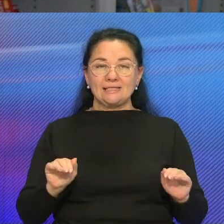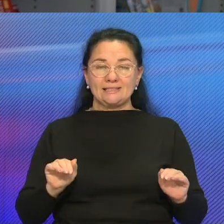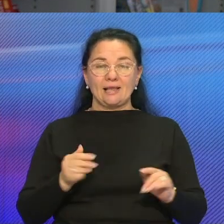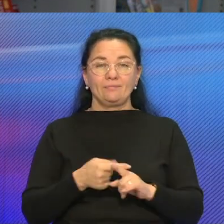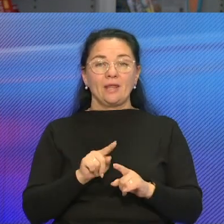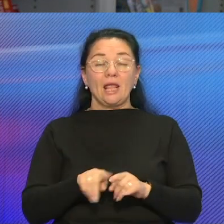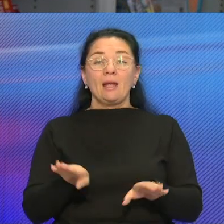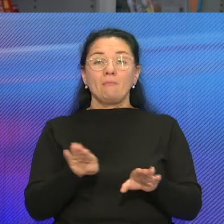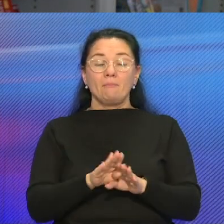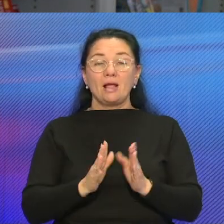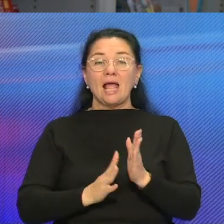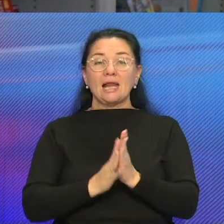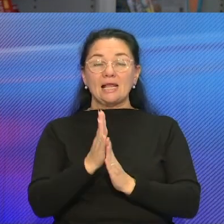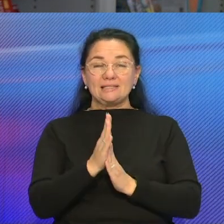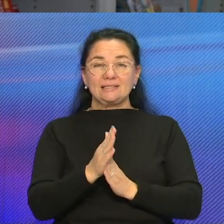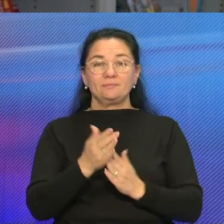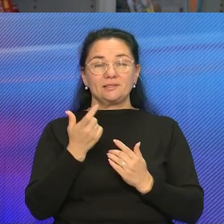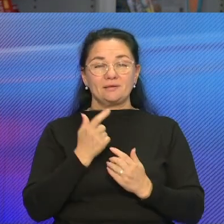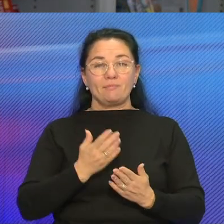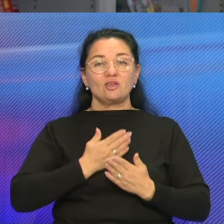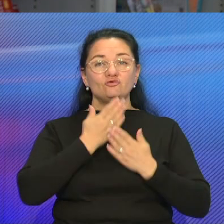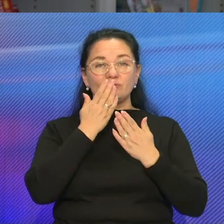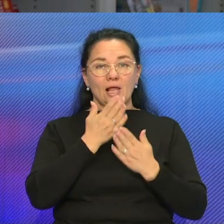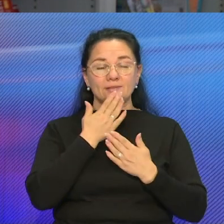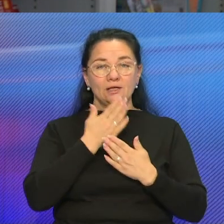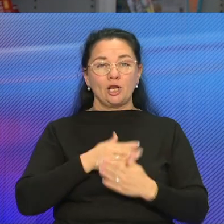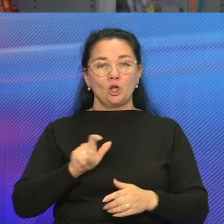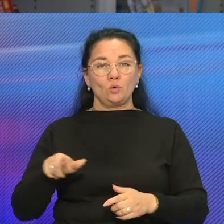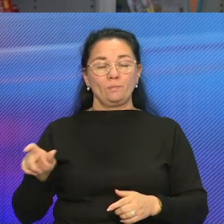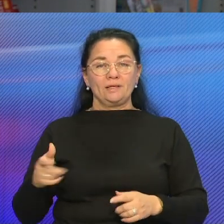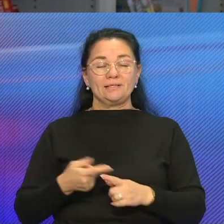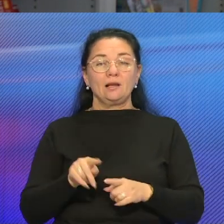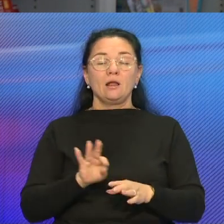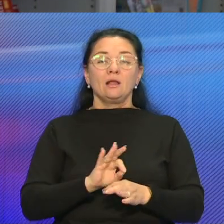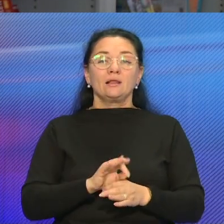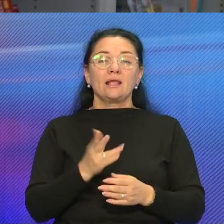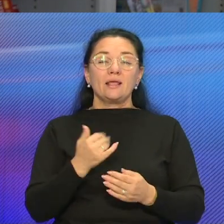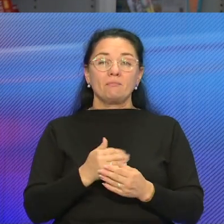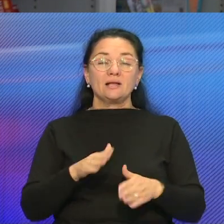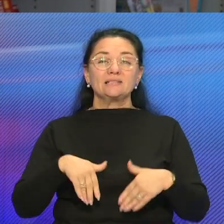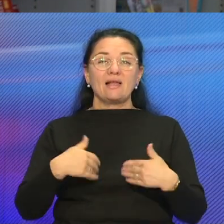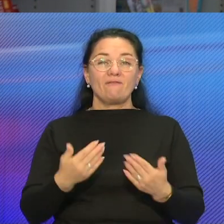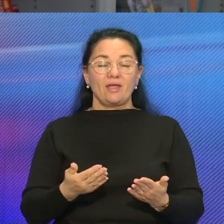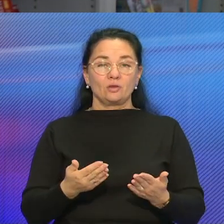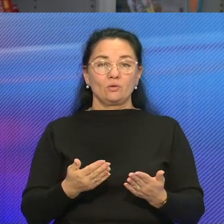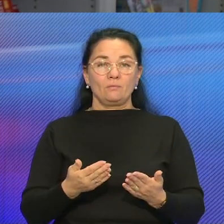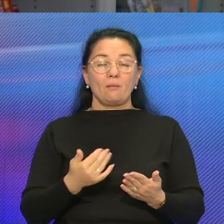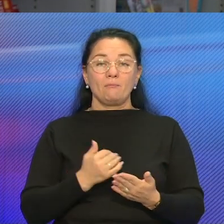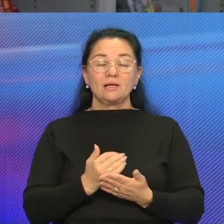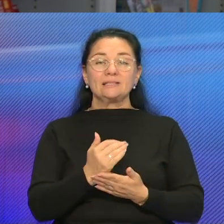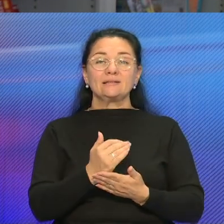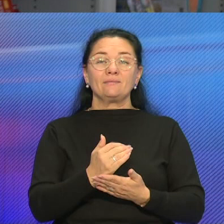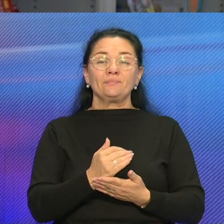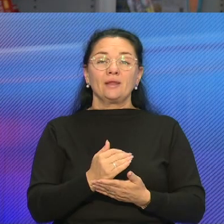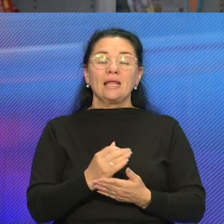Такім чынам мы растім сабе чытача. І сёня те выдання, які мы пропануям дзіцяча аудыторія, яны захапляюць.